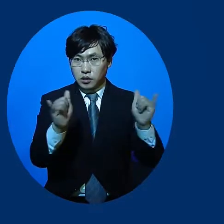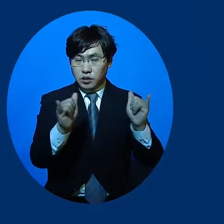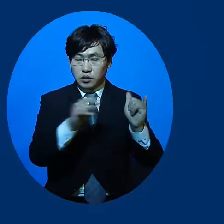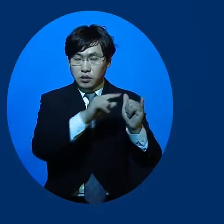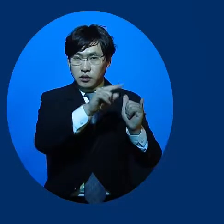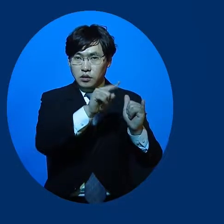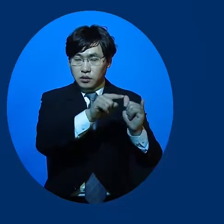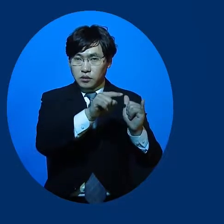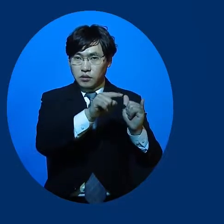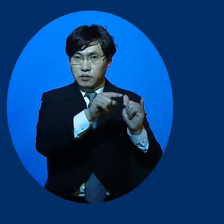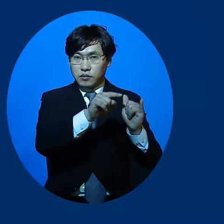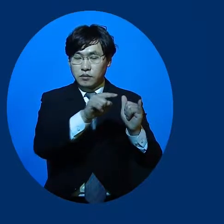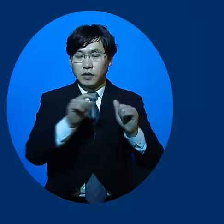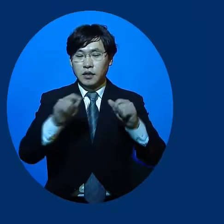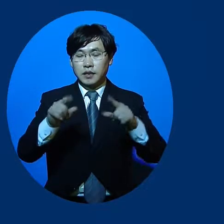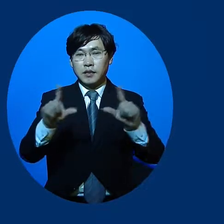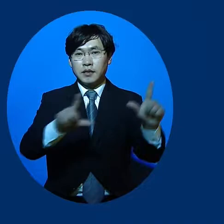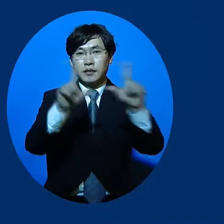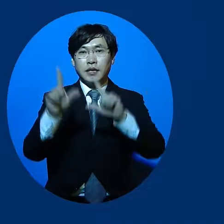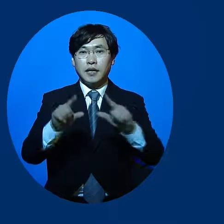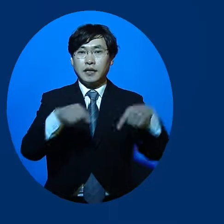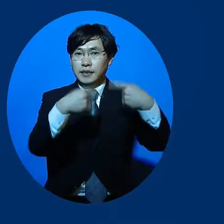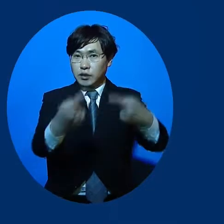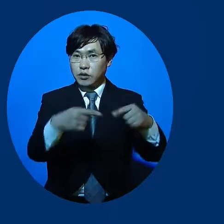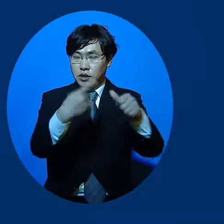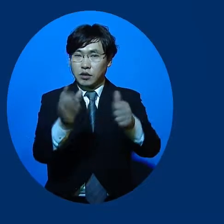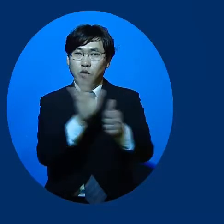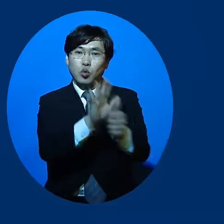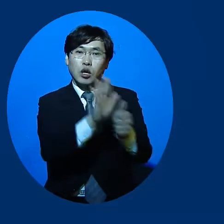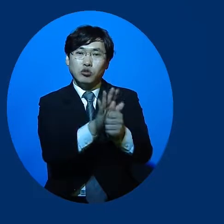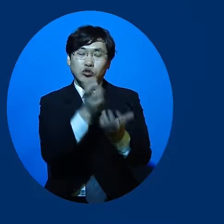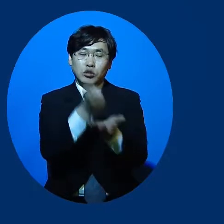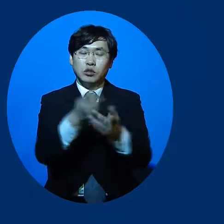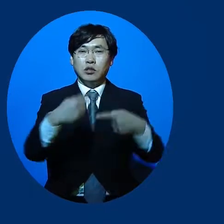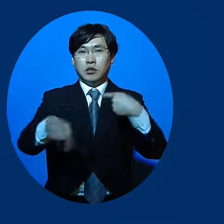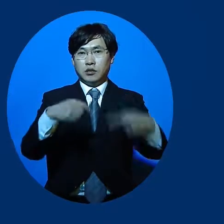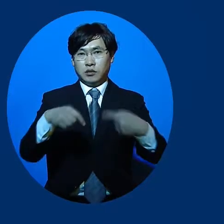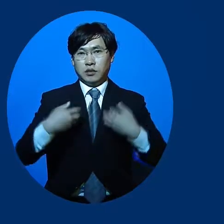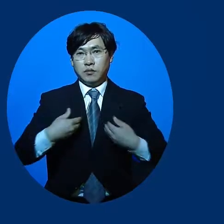대상으로 생활체육을 할 수 있게 유인할 정책이 필요할 것으로 보입니다.